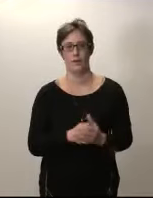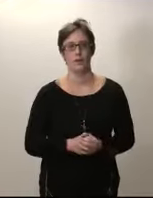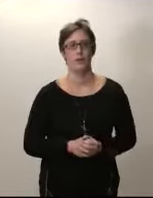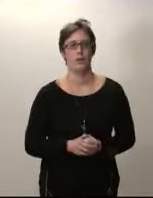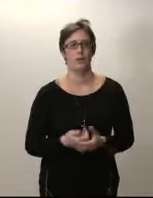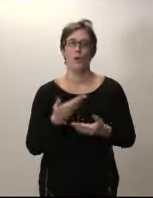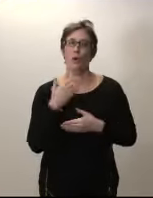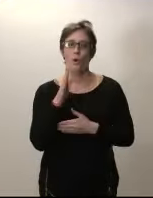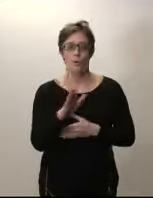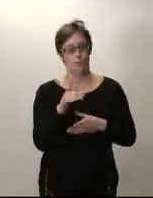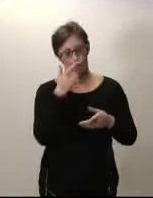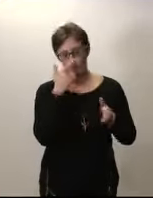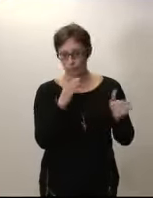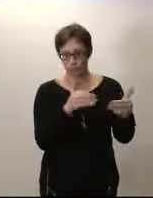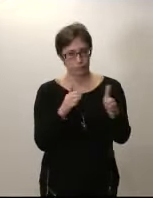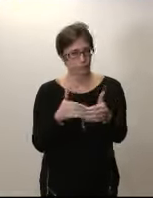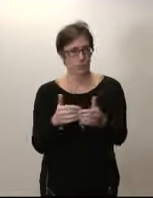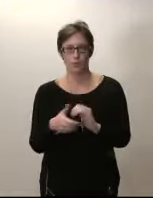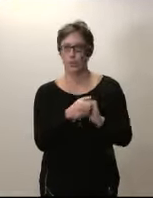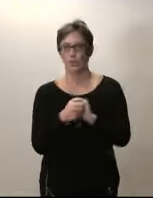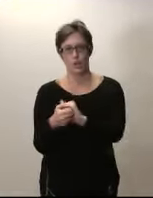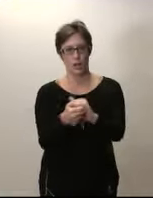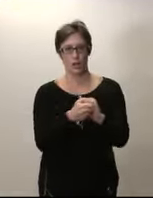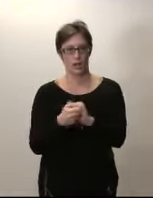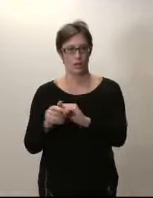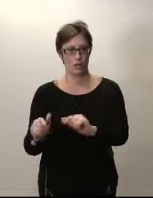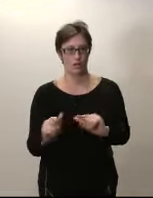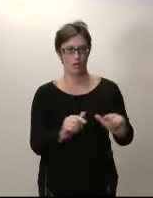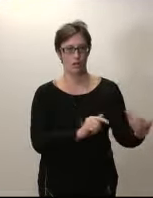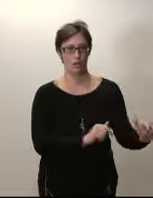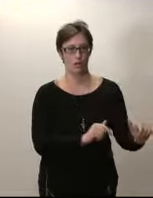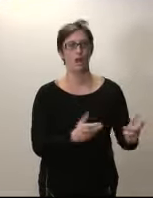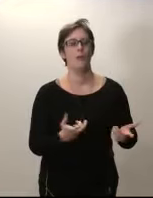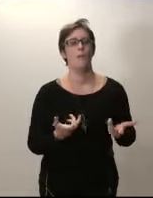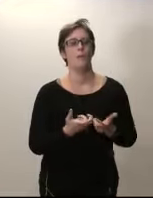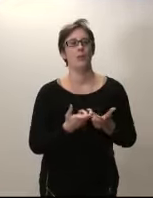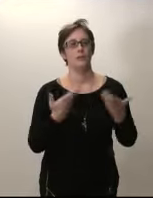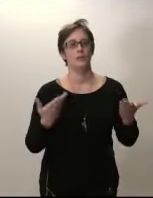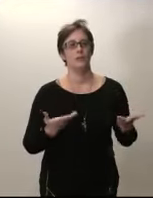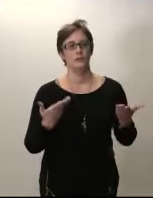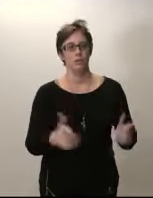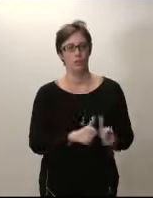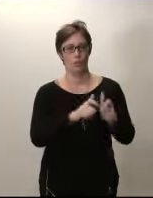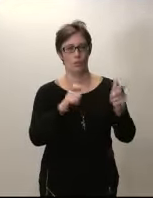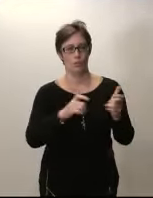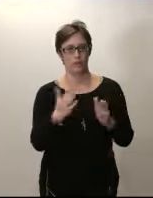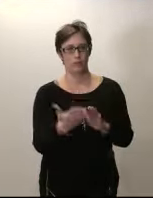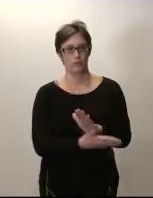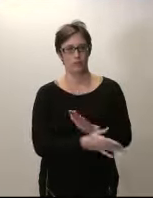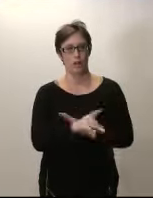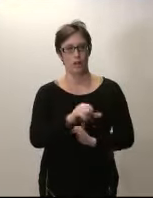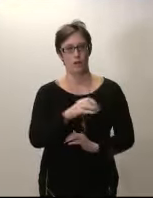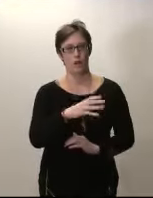solidarité s'exprime également. Je fais référence ici à la liquidation d'Akers,